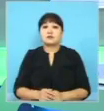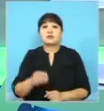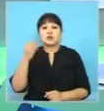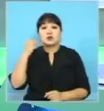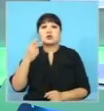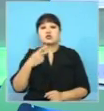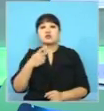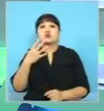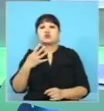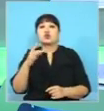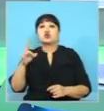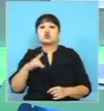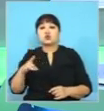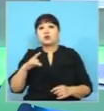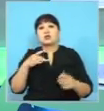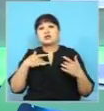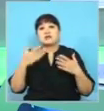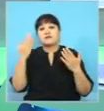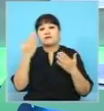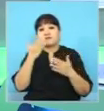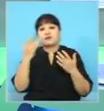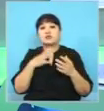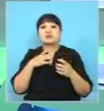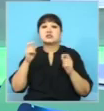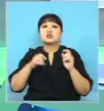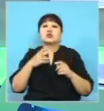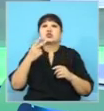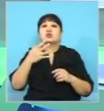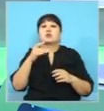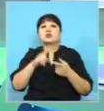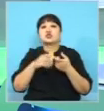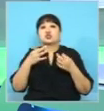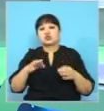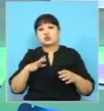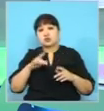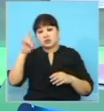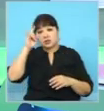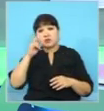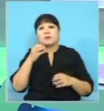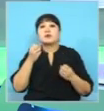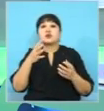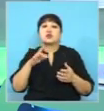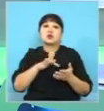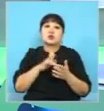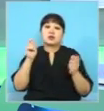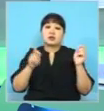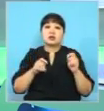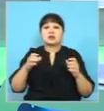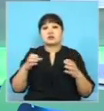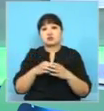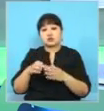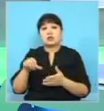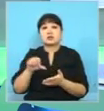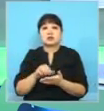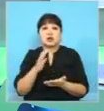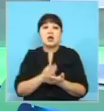Ақтөбеде 24-ші республикалық театр фестивалі өтуде. Ел тәуелсіздігінің 25 жылдығына арналған шараға еліміздің бірнеше өңірінен келген театр ұжымдары қатысып